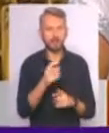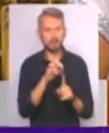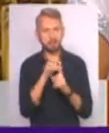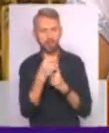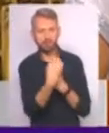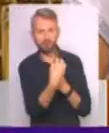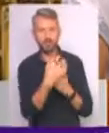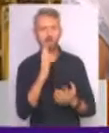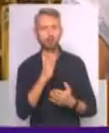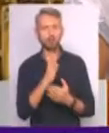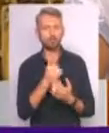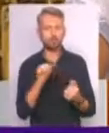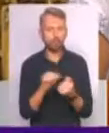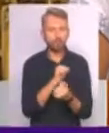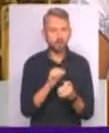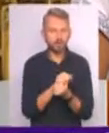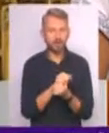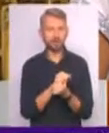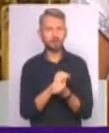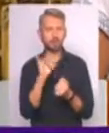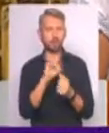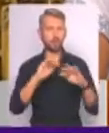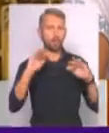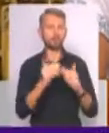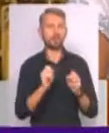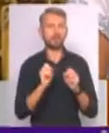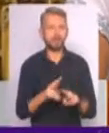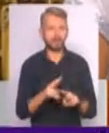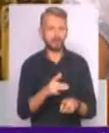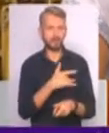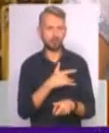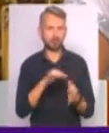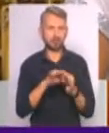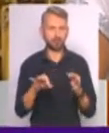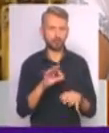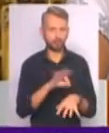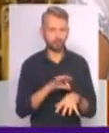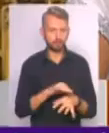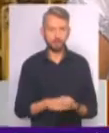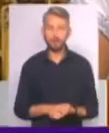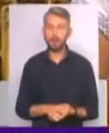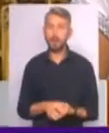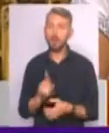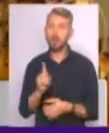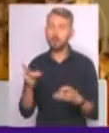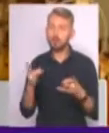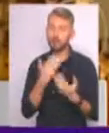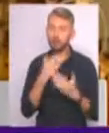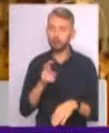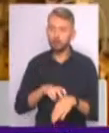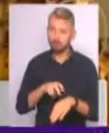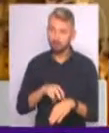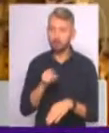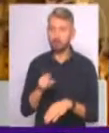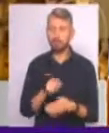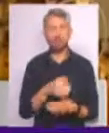будут уплотнять эти бляшки, будут уменьшать риски сердечно-сосудистых осложнений. И тем не меньше, все одно треба звернутись до лікаря, який повинен, в